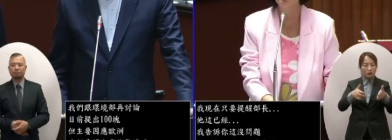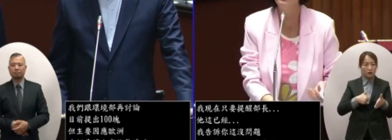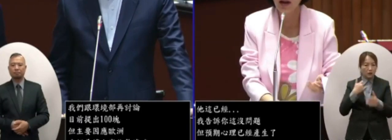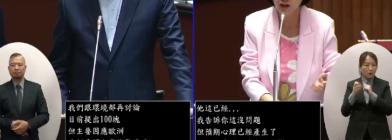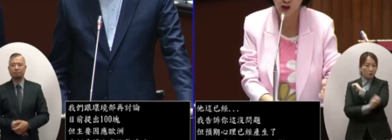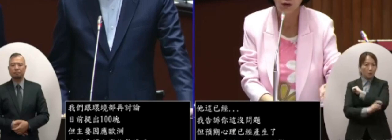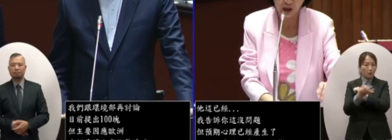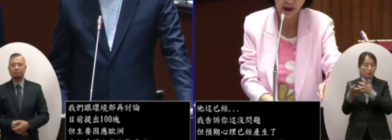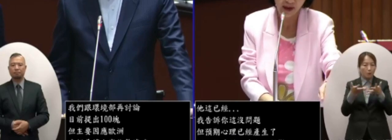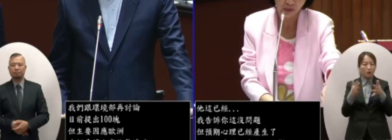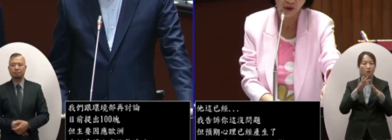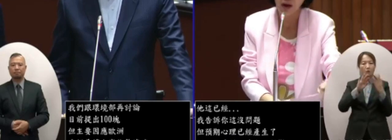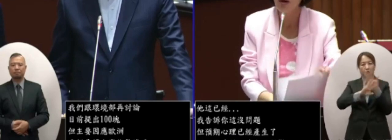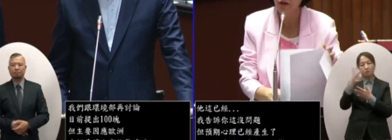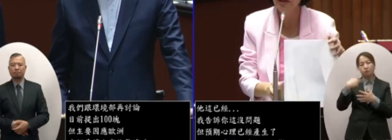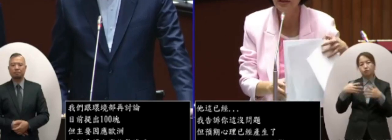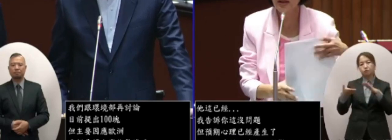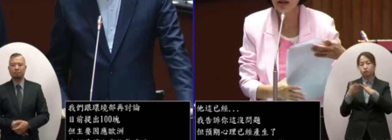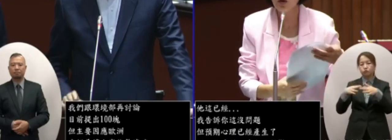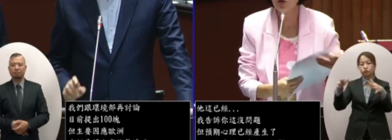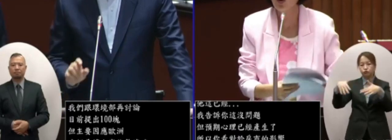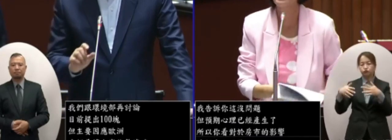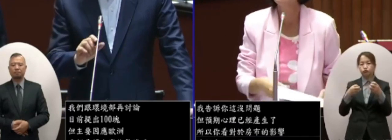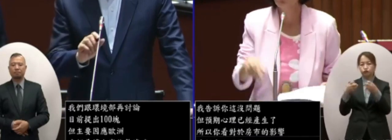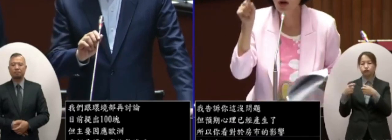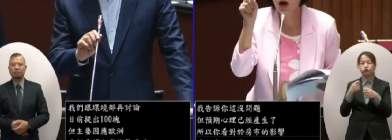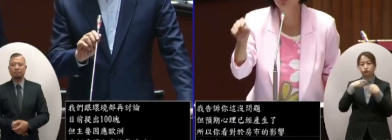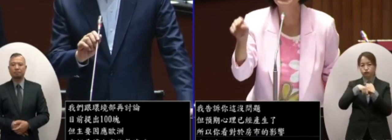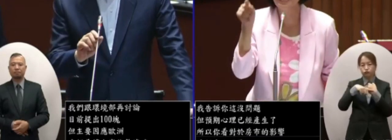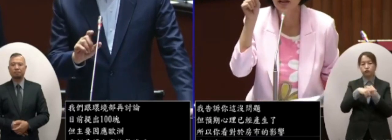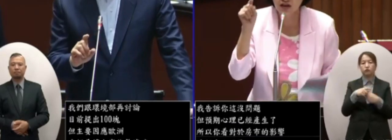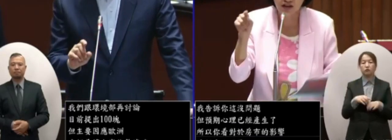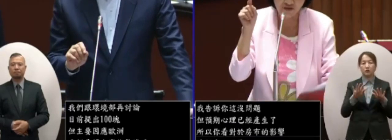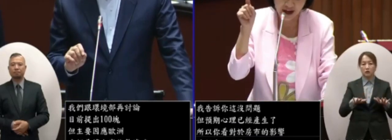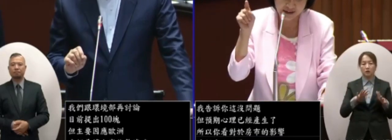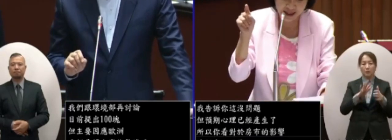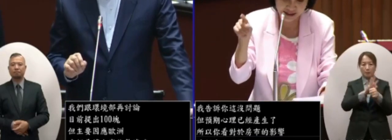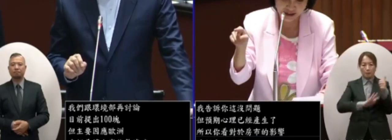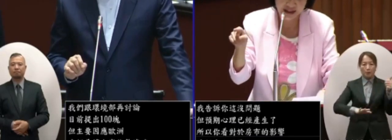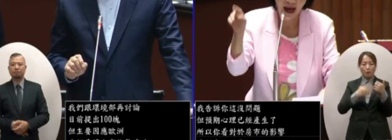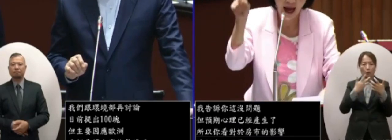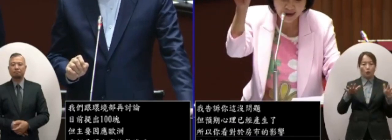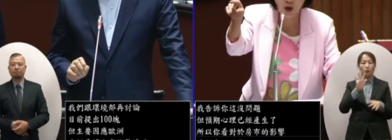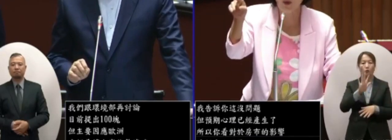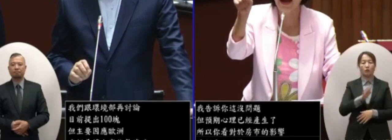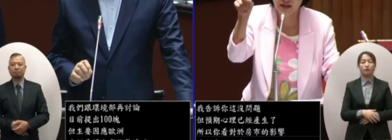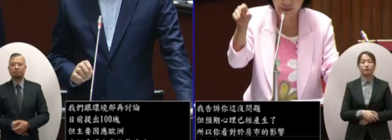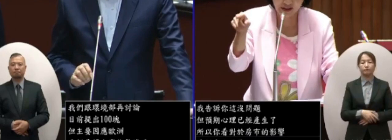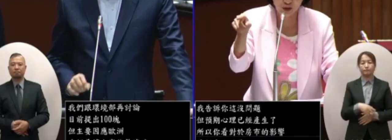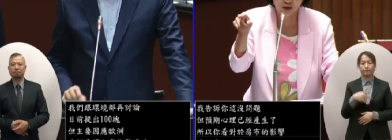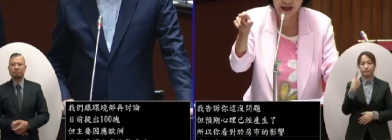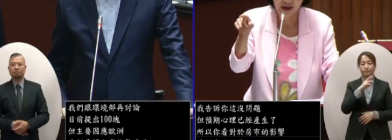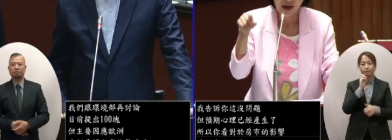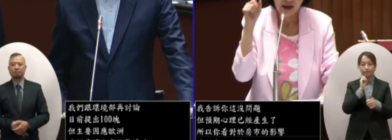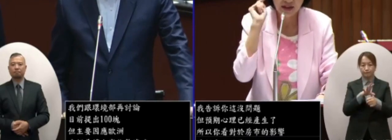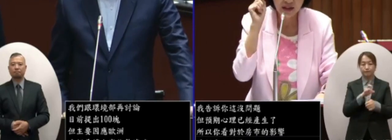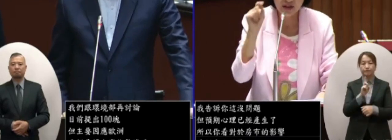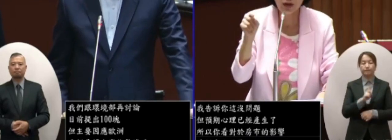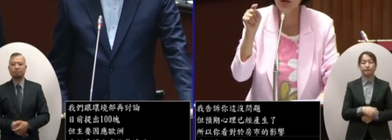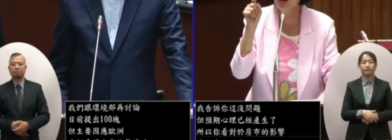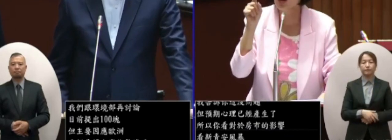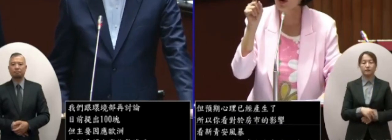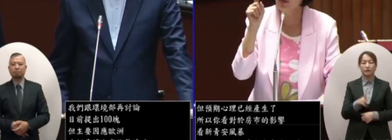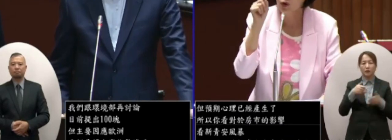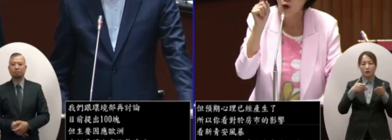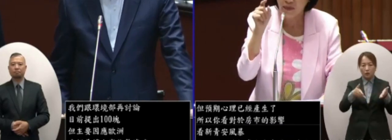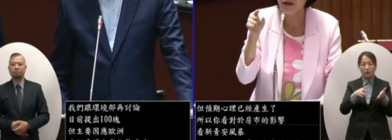动另外一波、哦，否则你这个阴影的作为，我告诉你，现在已经造成非常大的影响。还有，我还要特别提出来，你这个征收到底